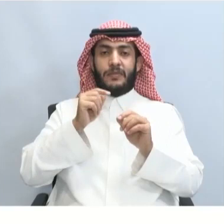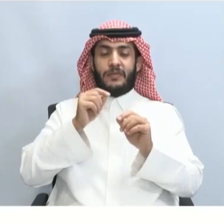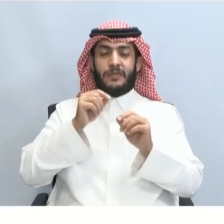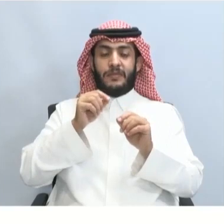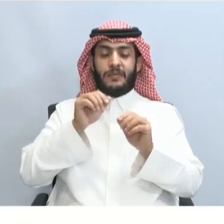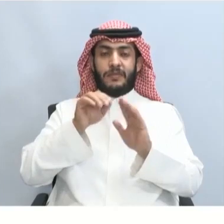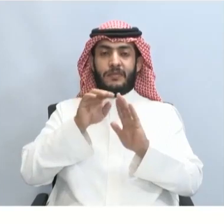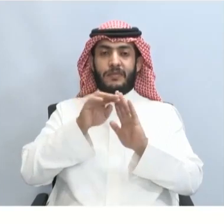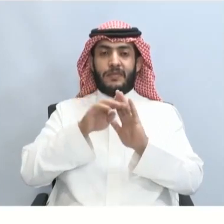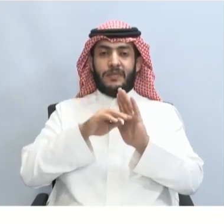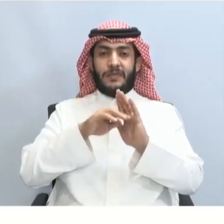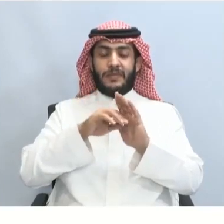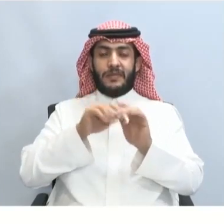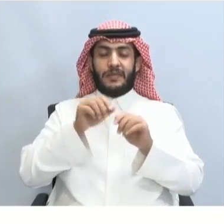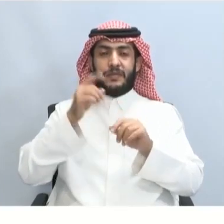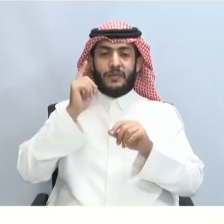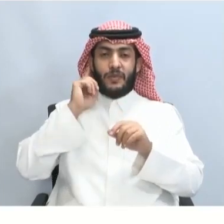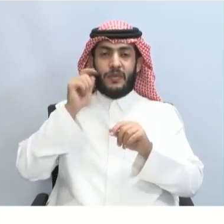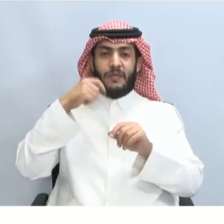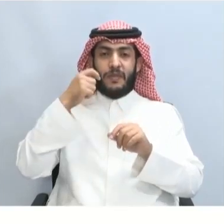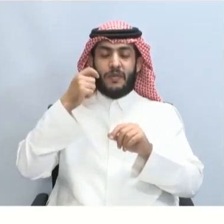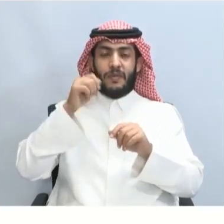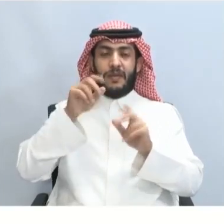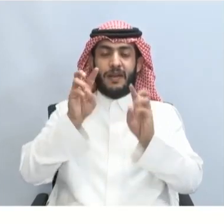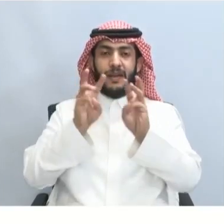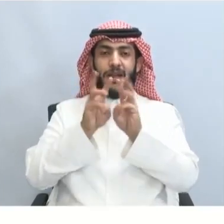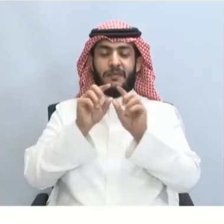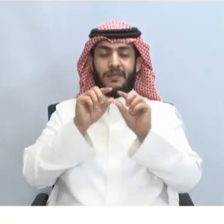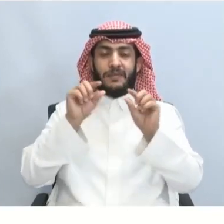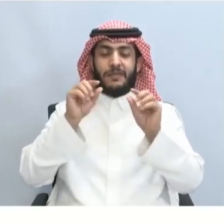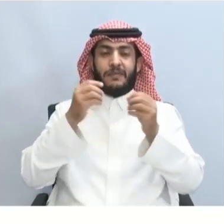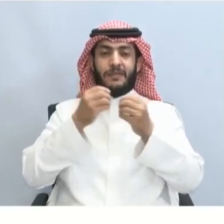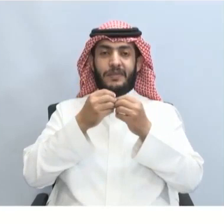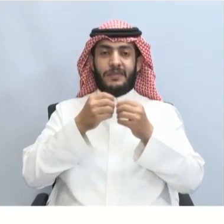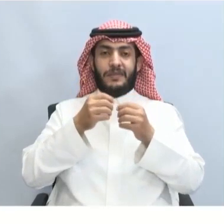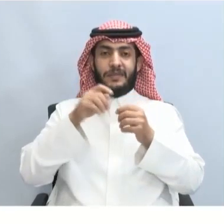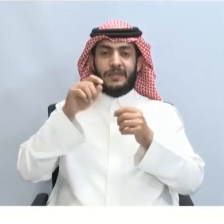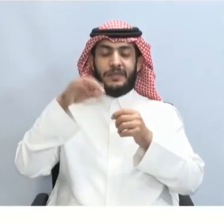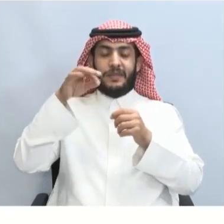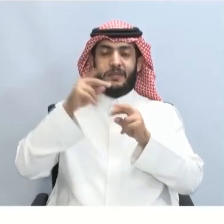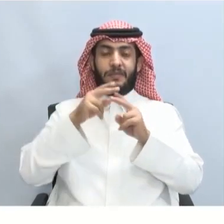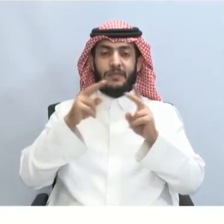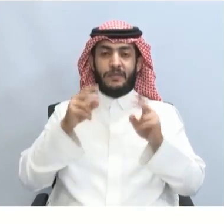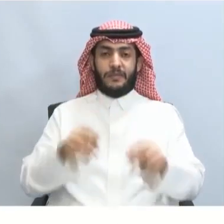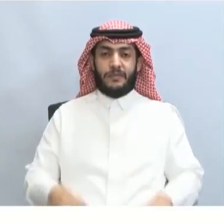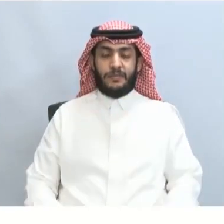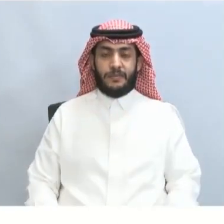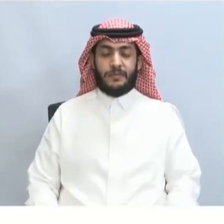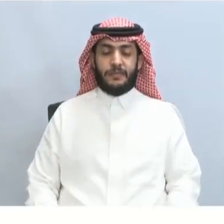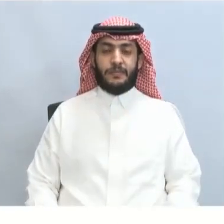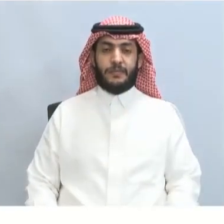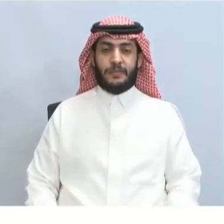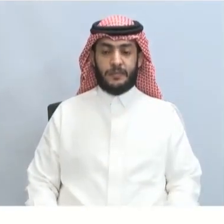والرسومات و الصوت والفيديو والروابط المؤديه الى الصفحات اخرى بين الرسمين اللي هي